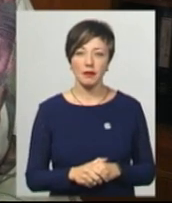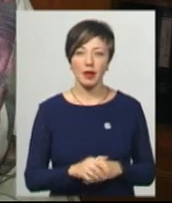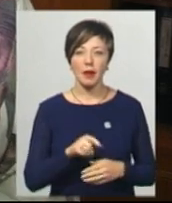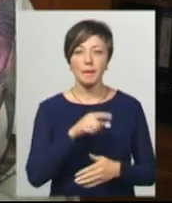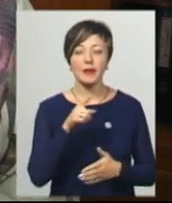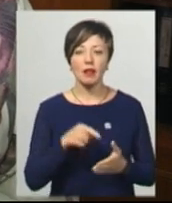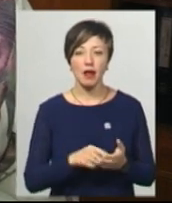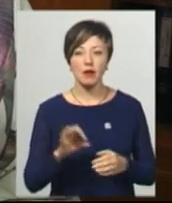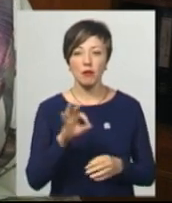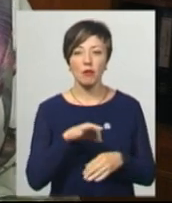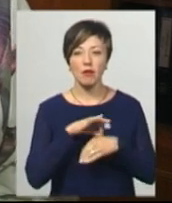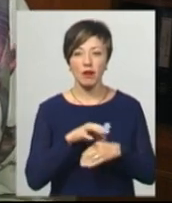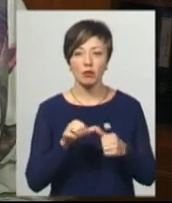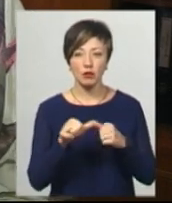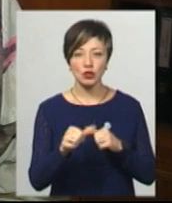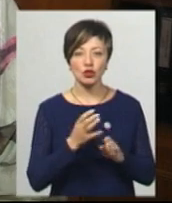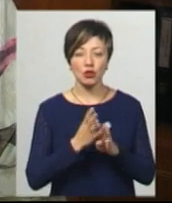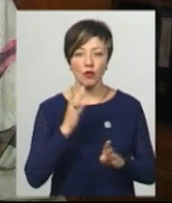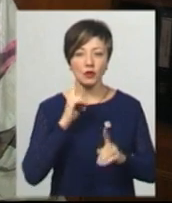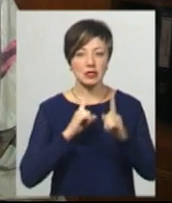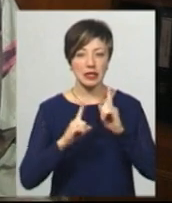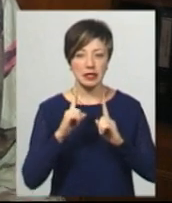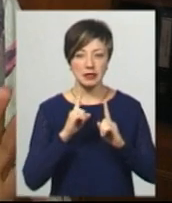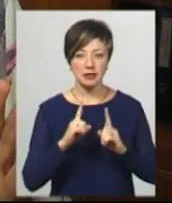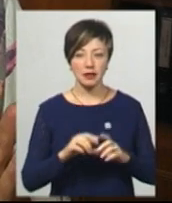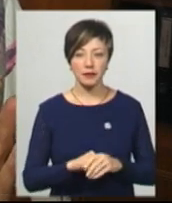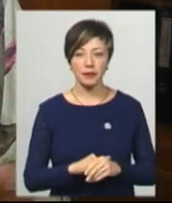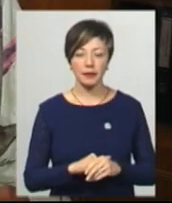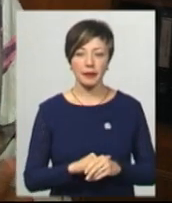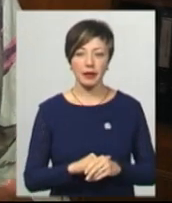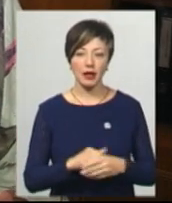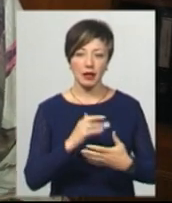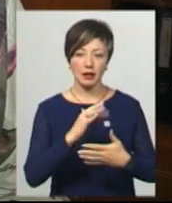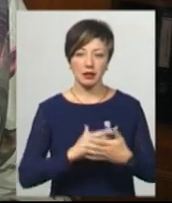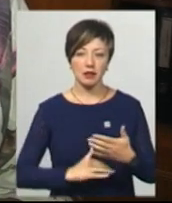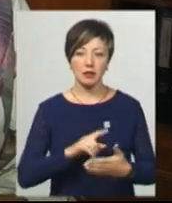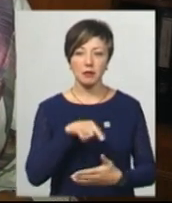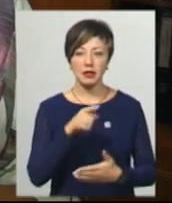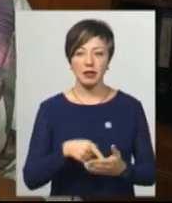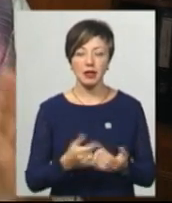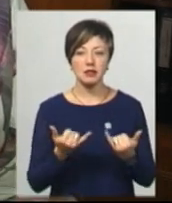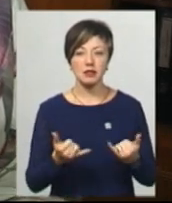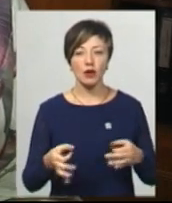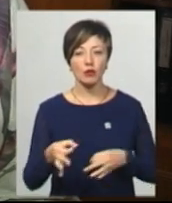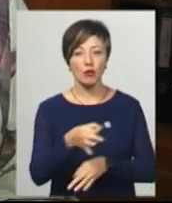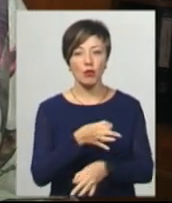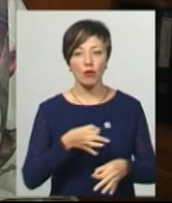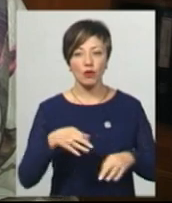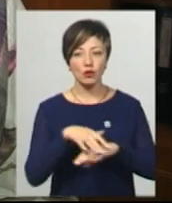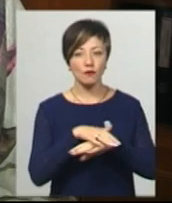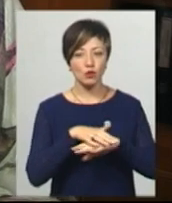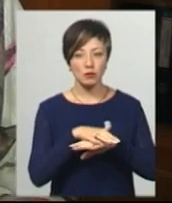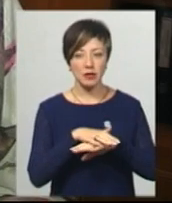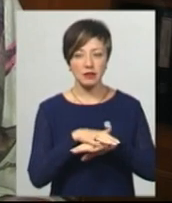Питання щодо проведення позачергової сесії, там низка питань, які зараз обговорюються в